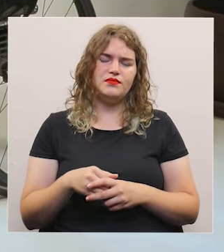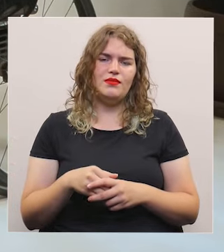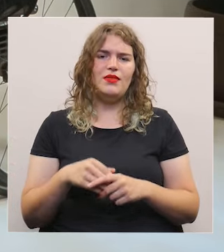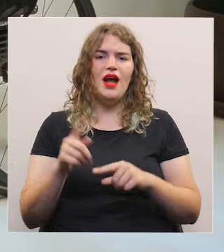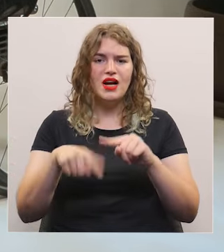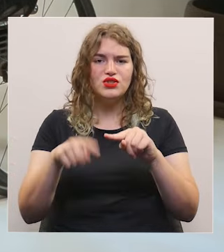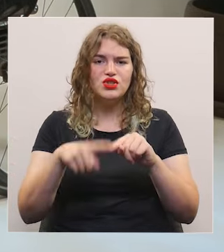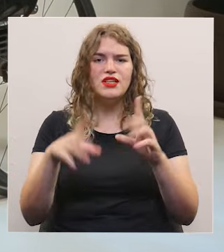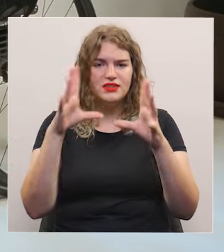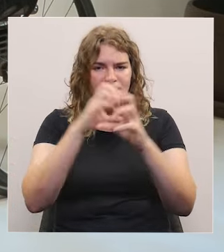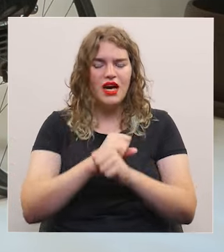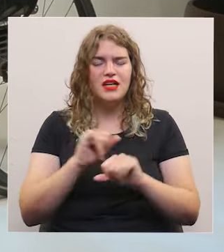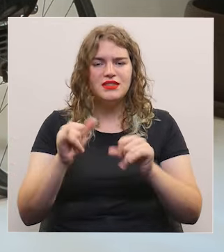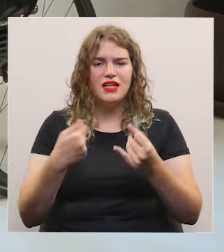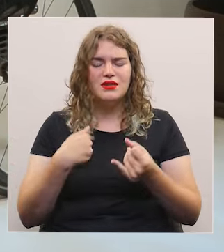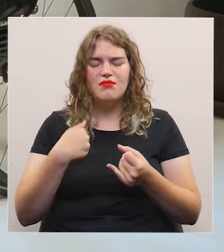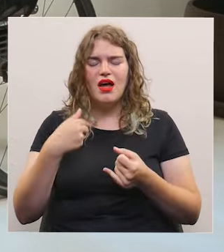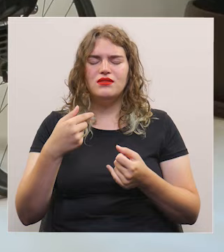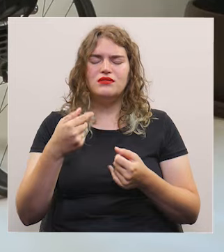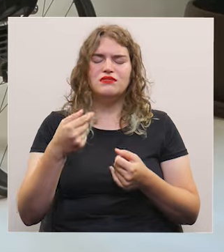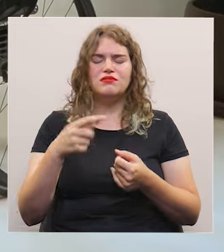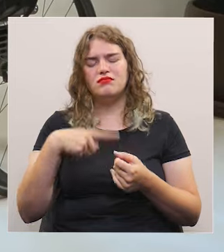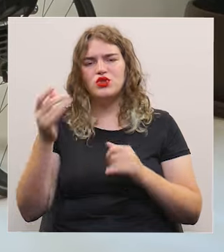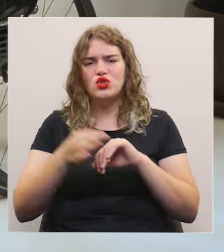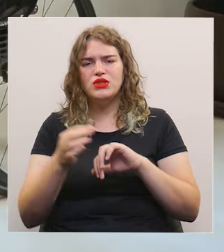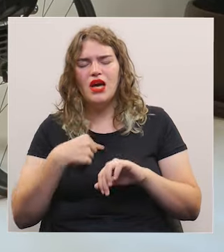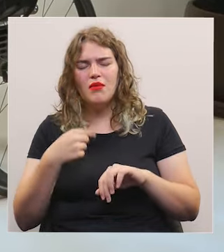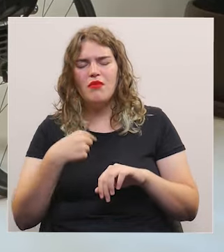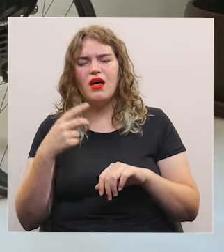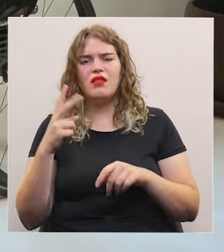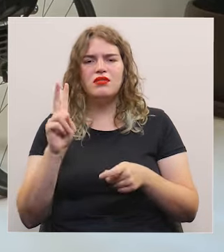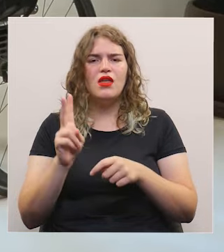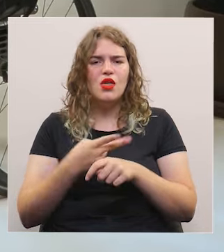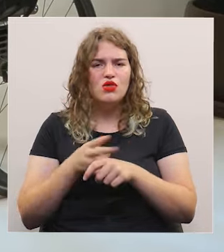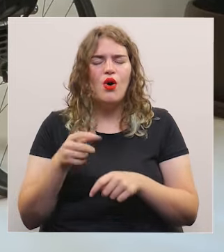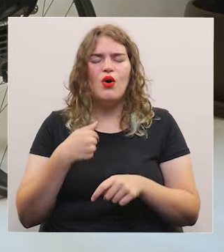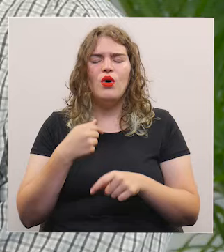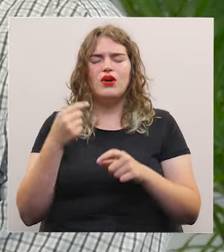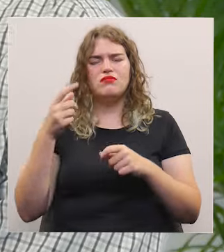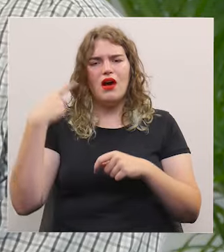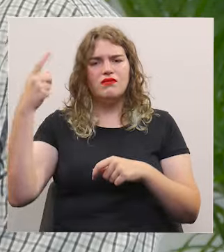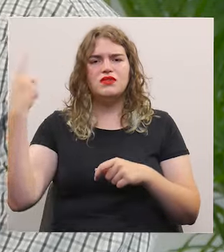În aceea seară a avut ea vis de două ori că Dumnezeu